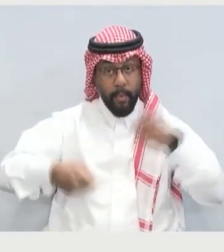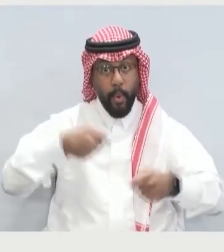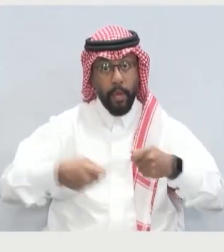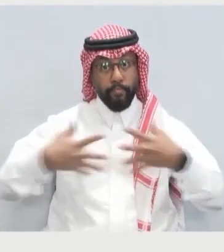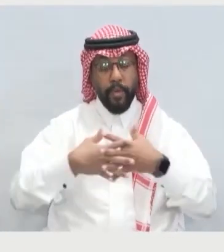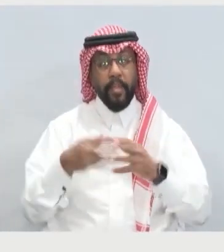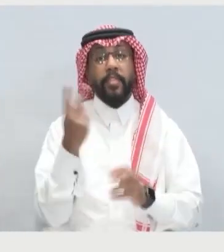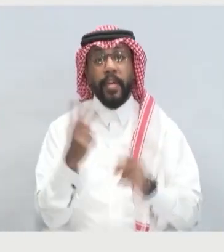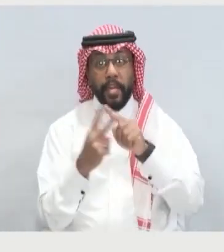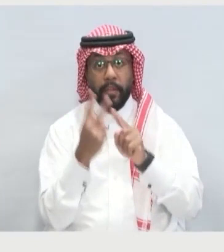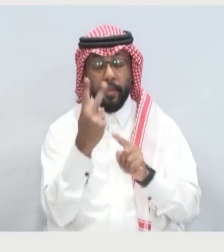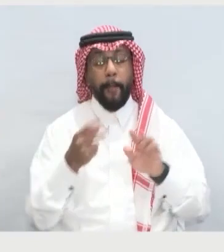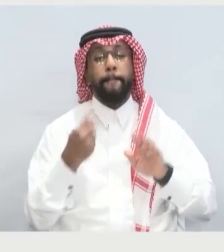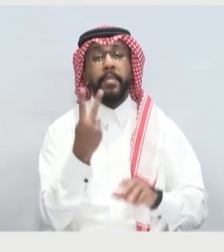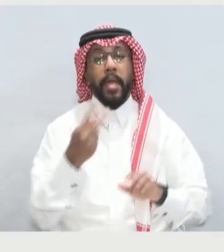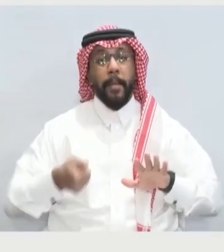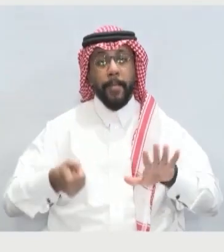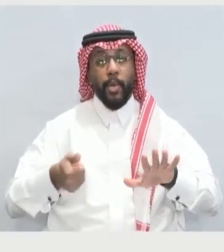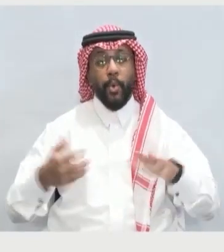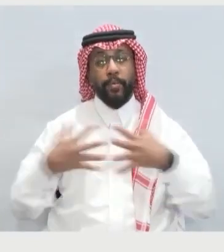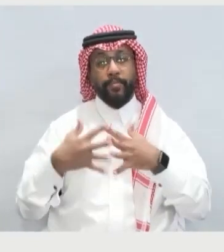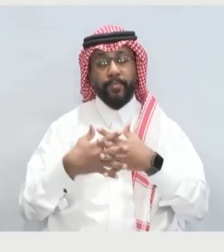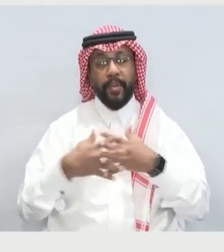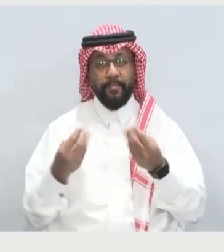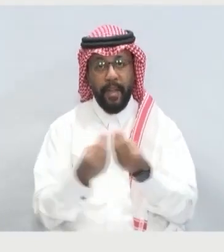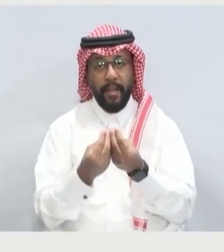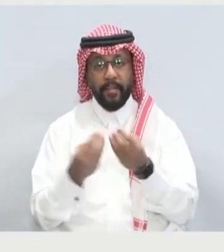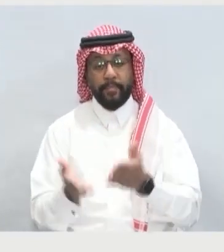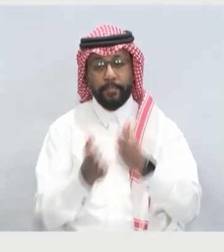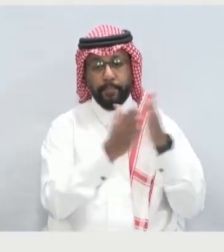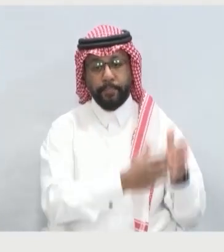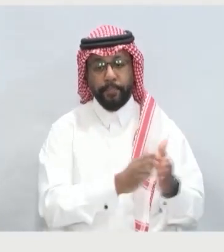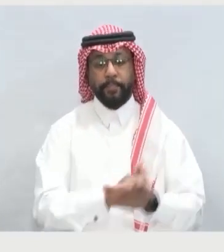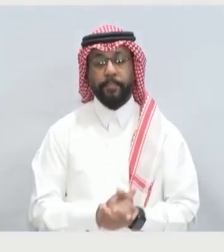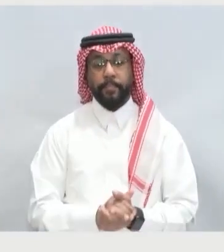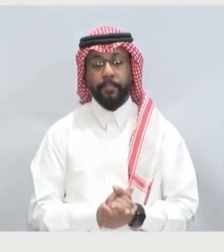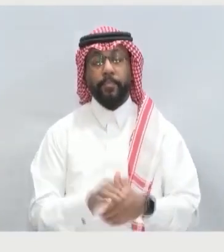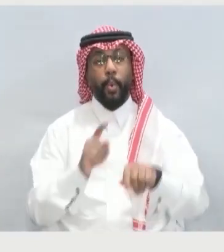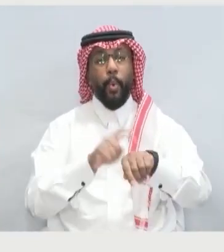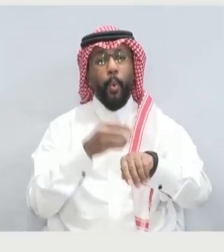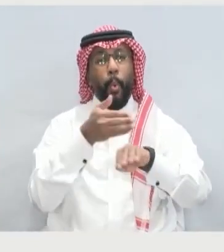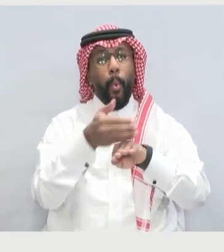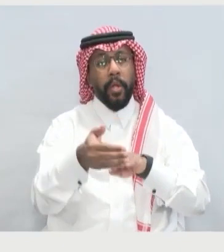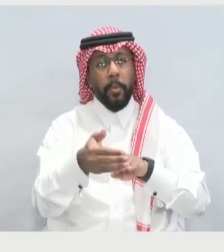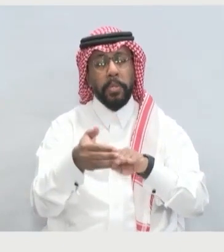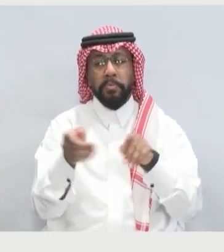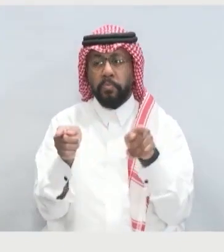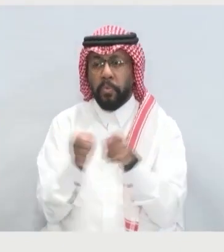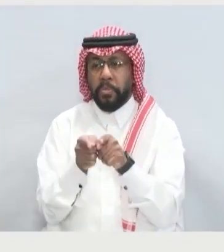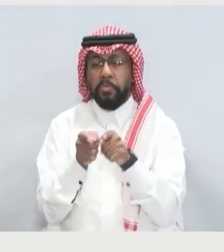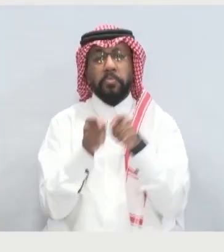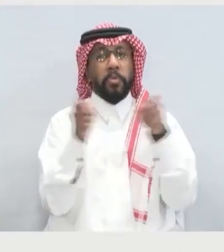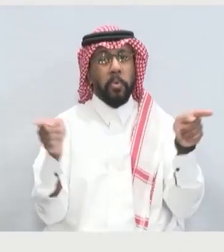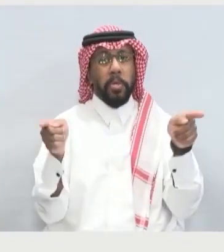ذكرنا ان الاصول هنالك ما يسمى باصول متداوله هنالك اصول ايضا طويله الاجل وكذلك التزامات